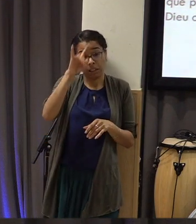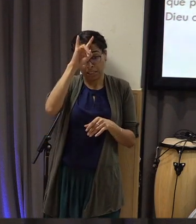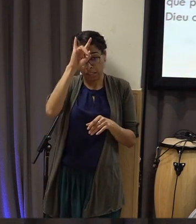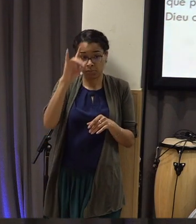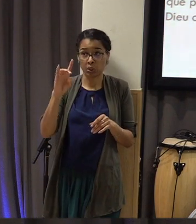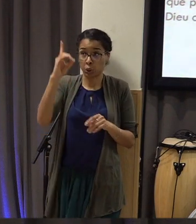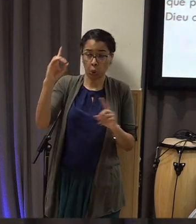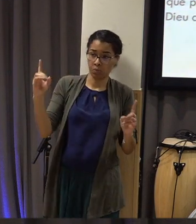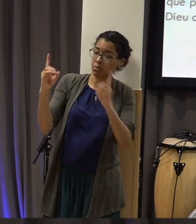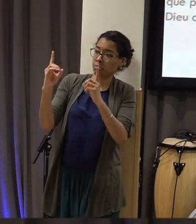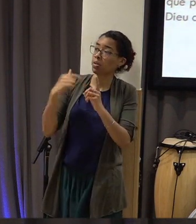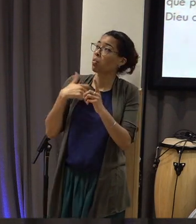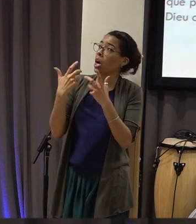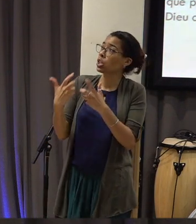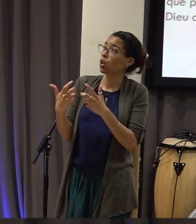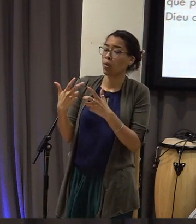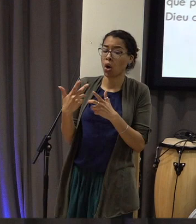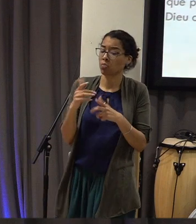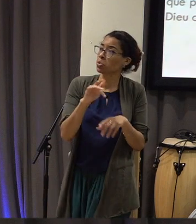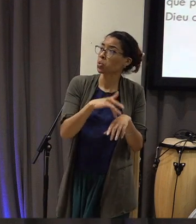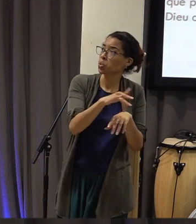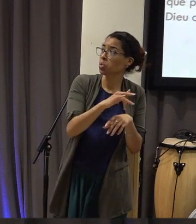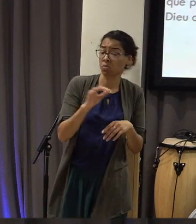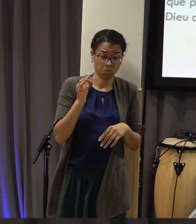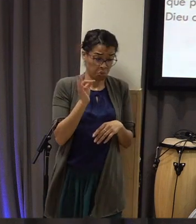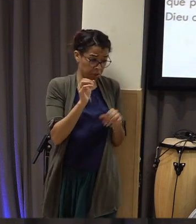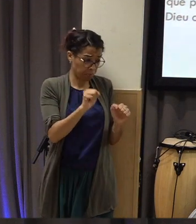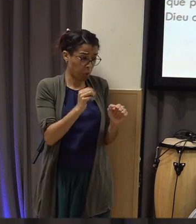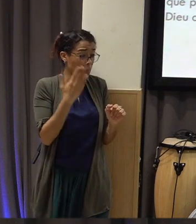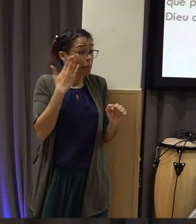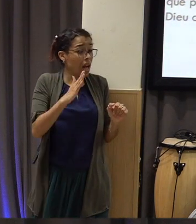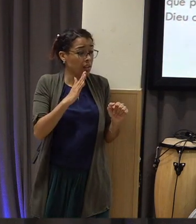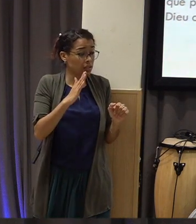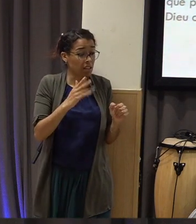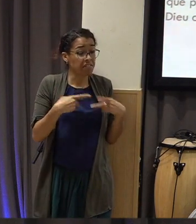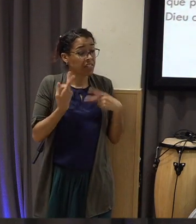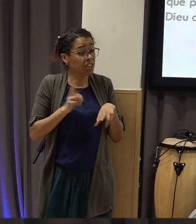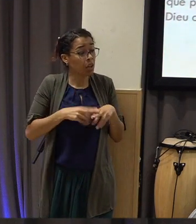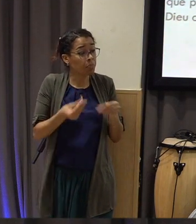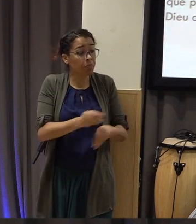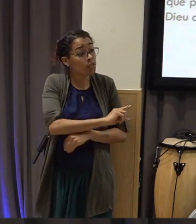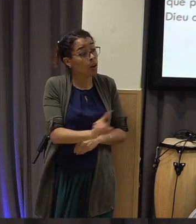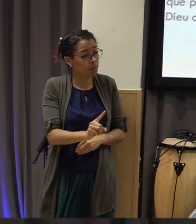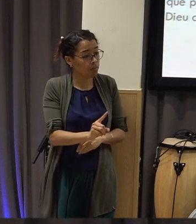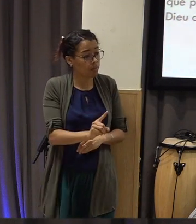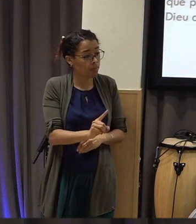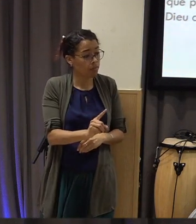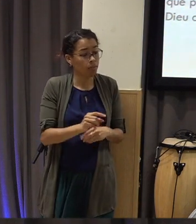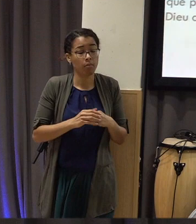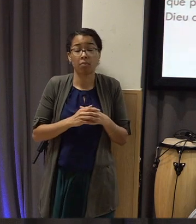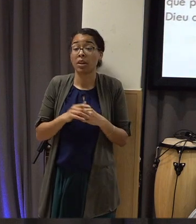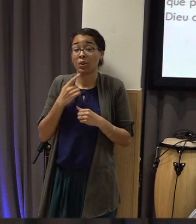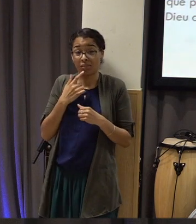dit, moi je veux le toucher, il dit, oui, tu peux faire ce que tu veux, mais tu n'atteins pas sa vie. Autrement dit, Dieu contrôle